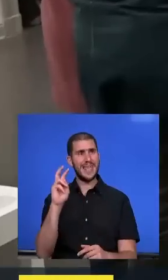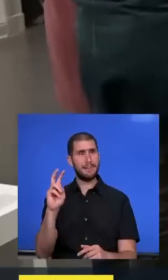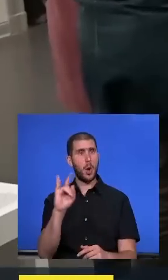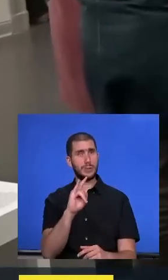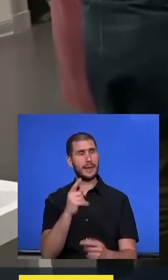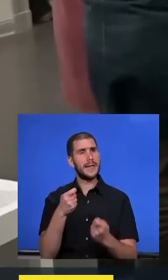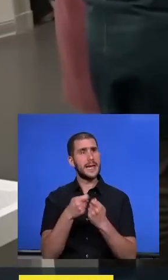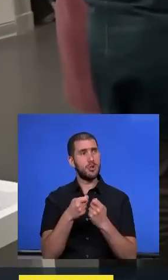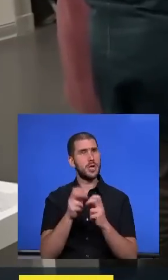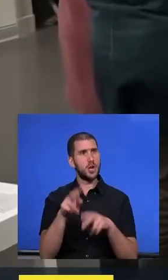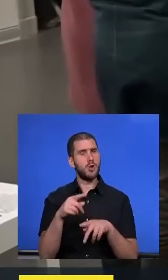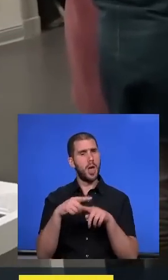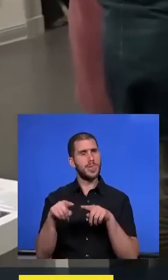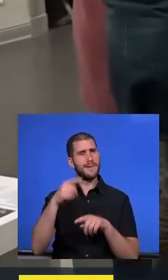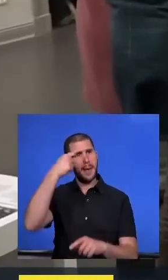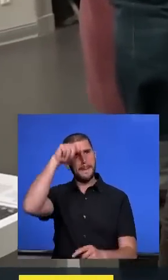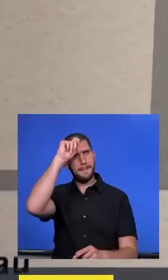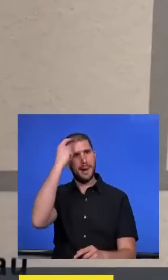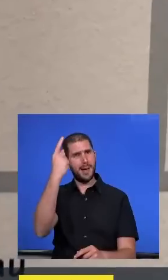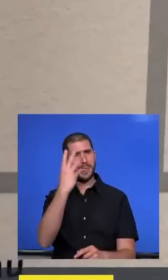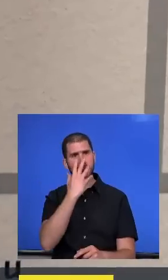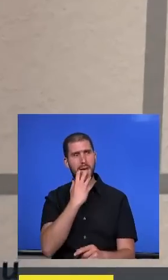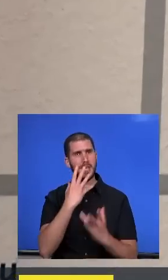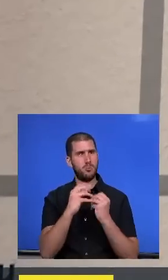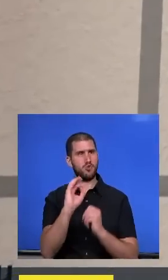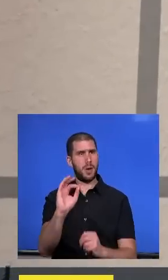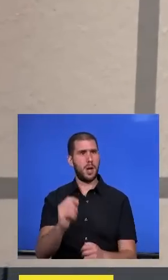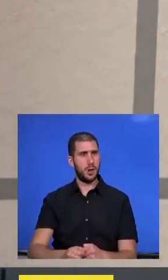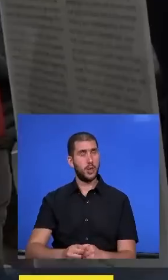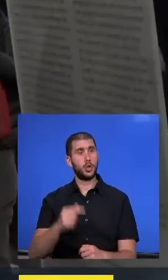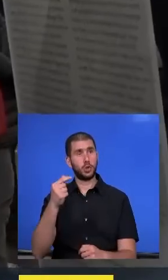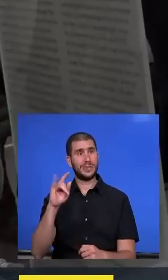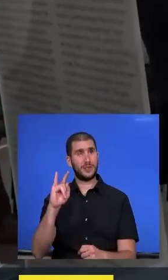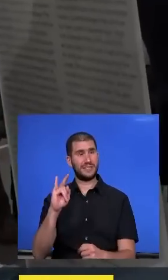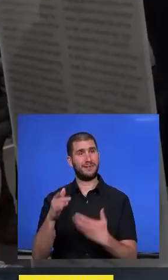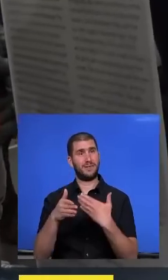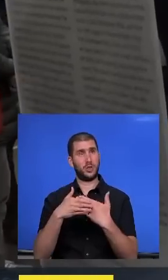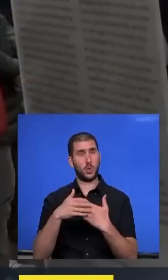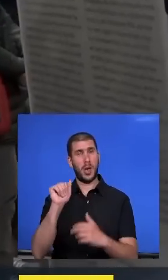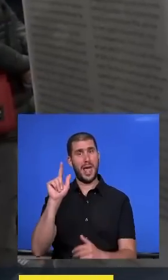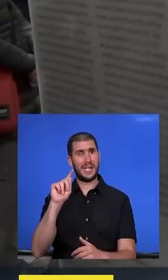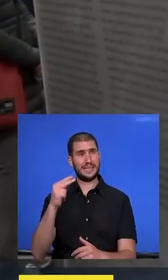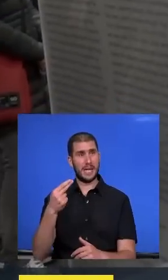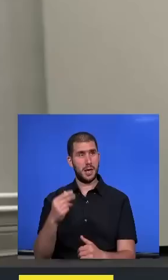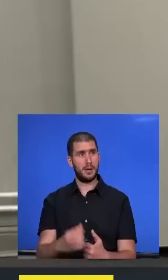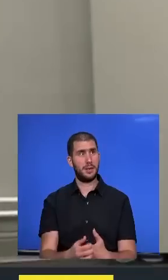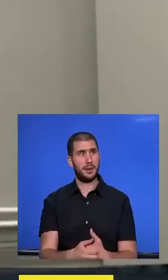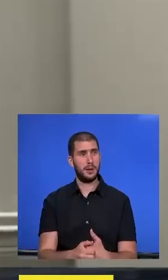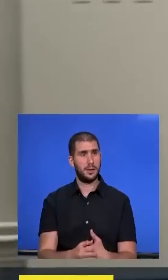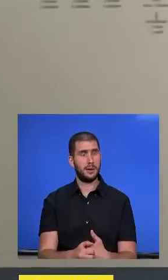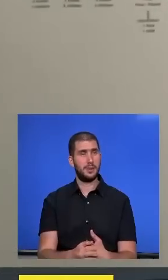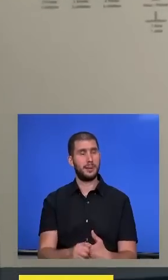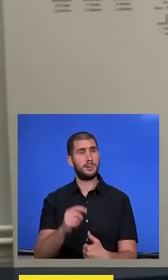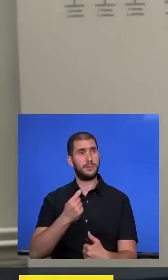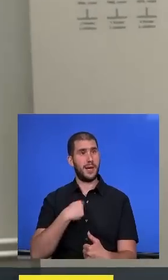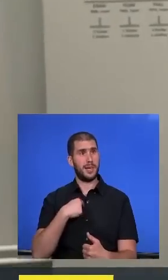את הקשר שלה לענף הברלינאי הטרגי של משפחתה. ג'וזף חוצן and his wife אלזה